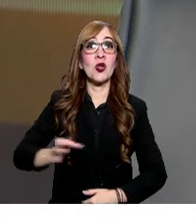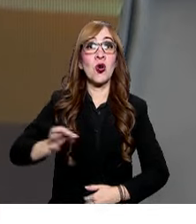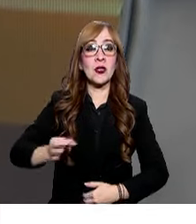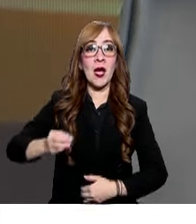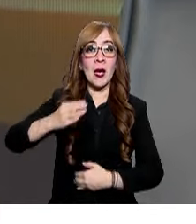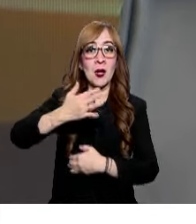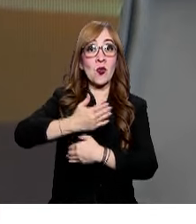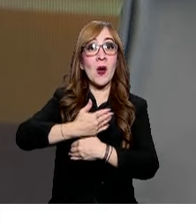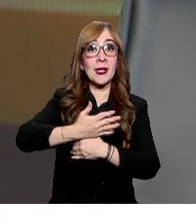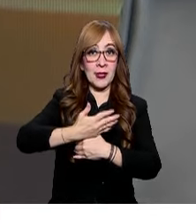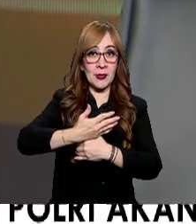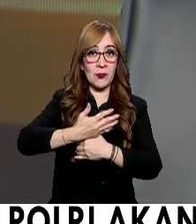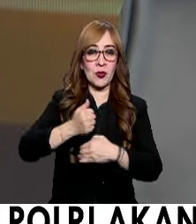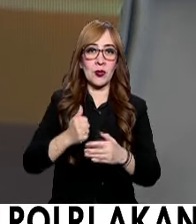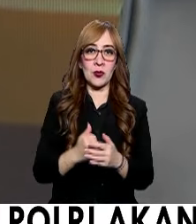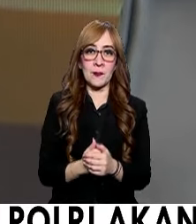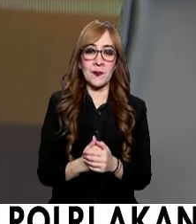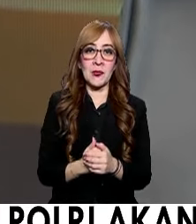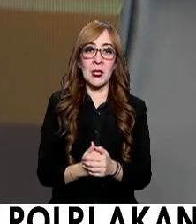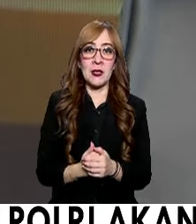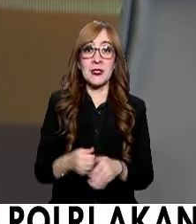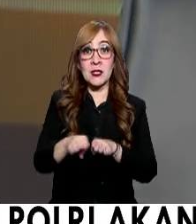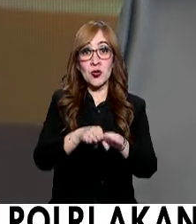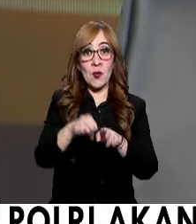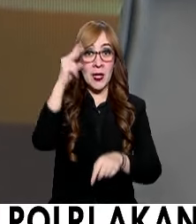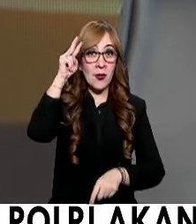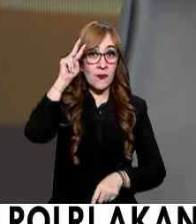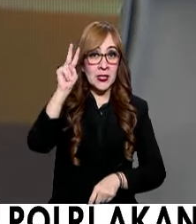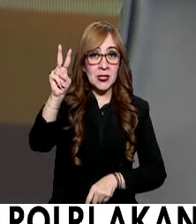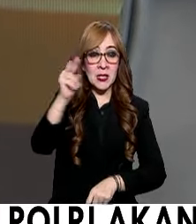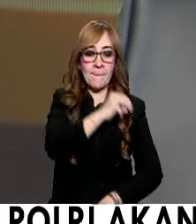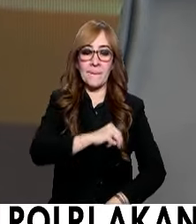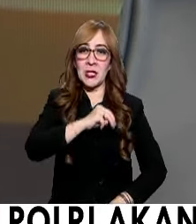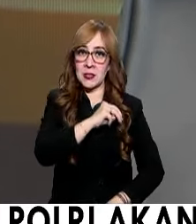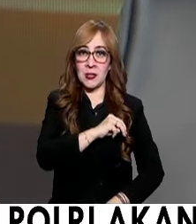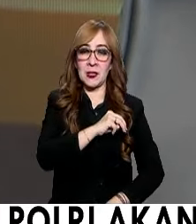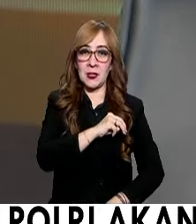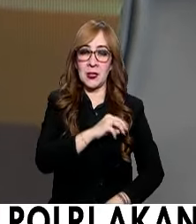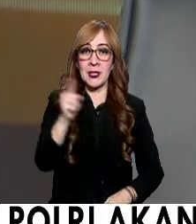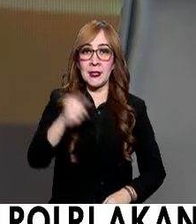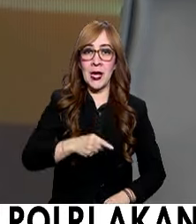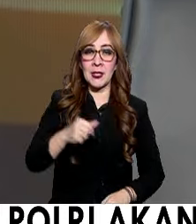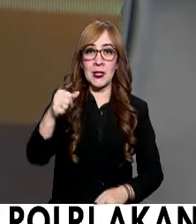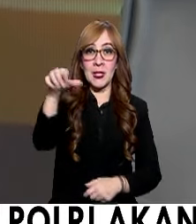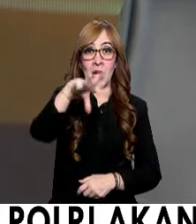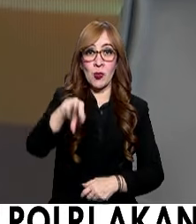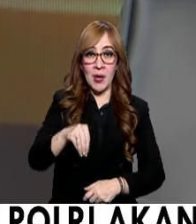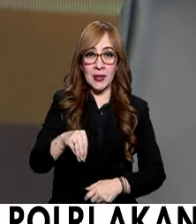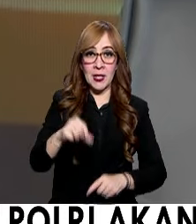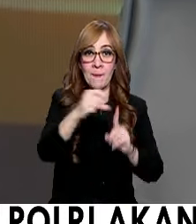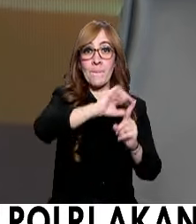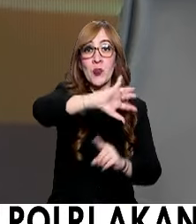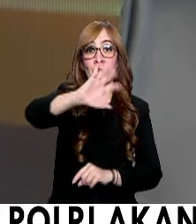tentunya tidak luput dari visi- misi yang linear daripada Kabupaten provinsi dan dan